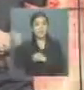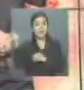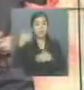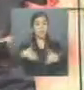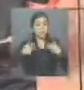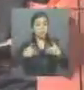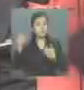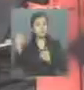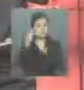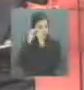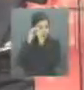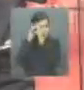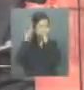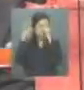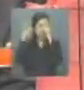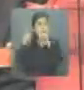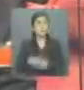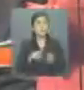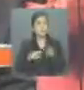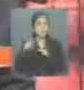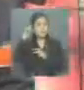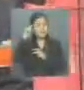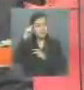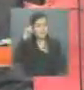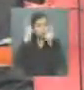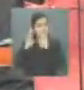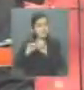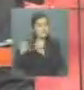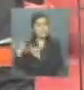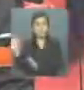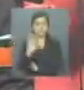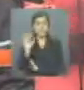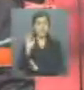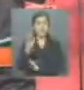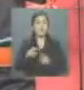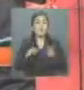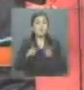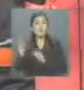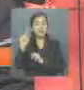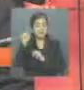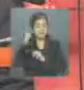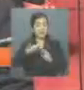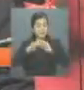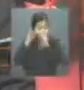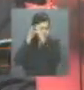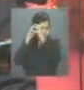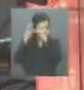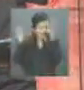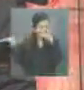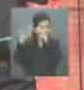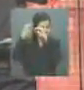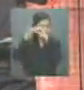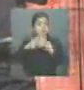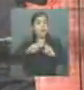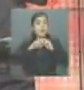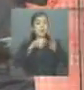การกันนะคะที่นี่ไม่ต้องมีแนวคิดรูปแบบหรือว่าวิธีการใดๆค่ะขอแค่เพียงมีจินตนาการและก็ความคิดสร้างสรรค์ในการสร้างงานศิลป